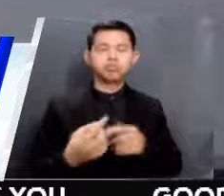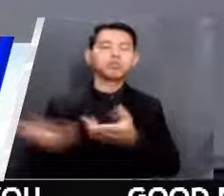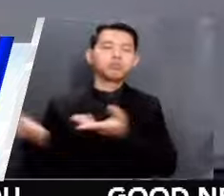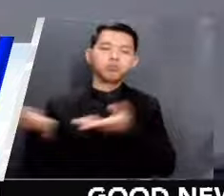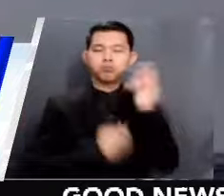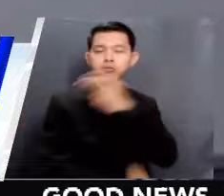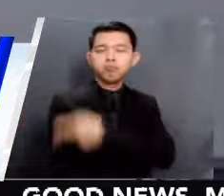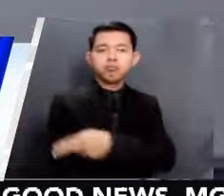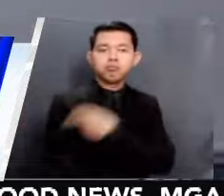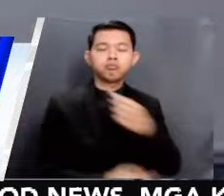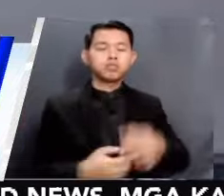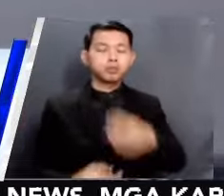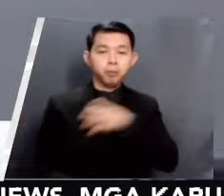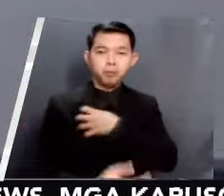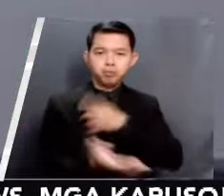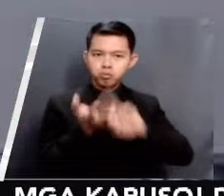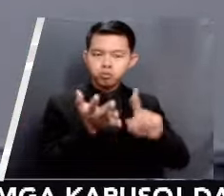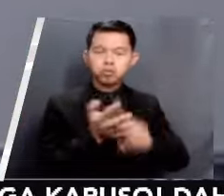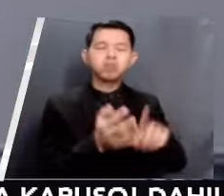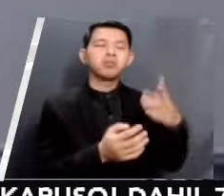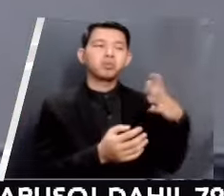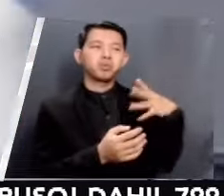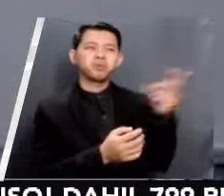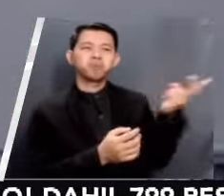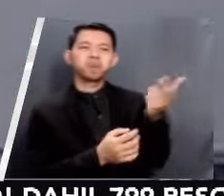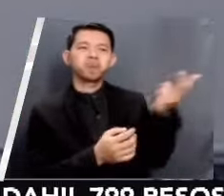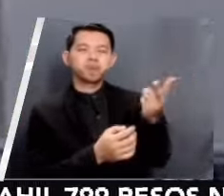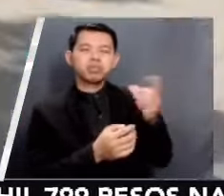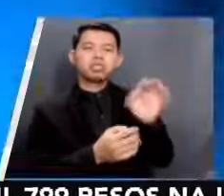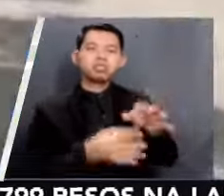mga biktima kung magsasampa ng kaso laban sa rider.